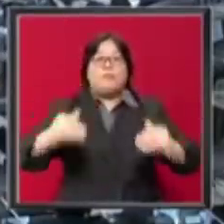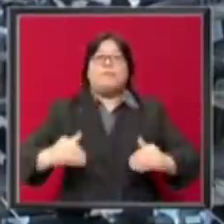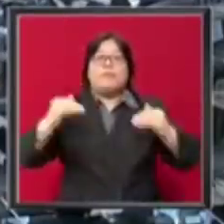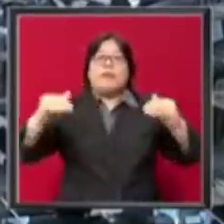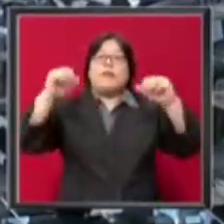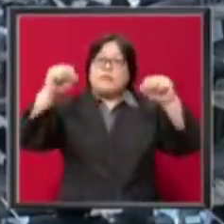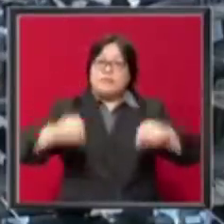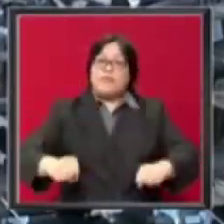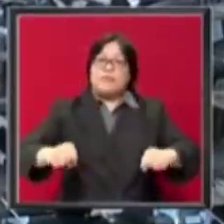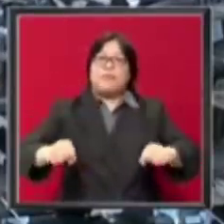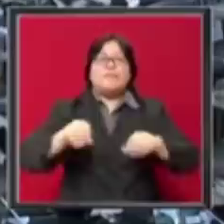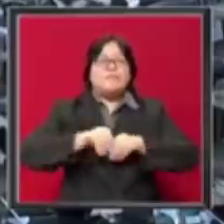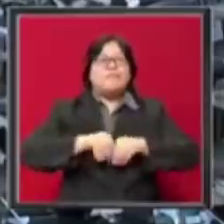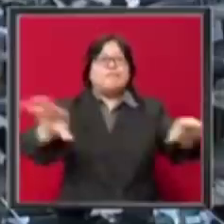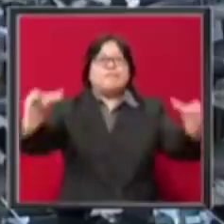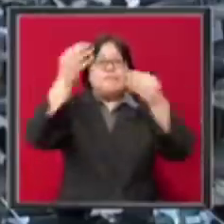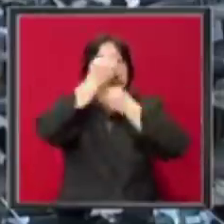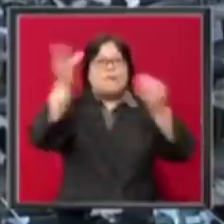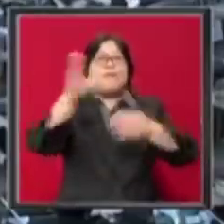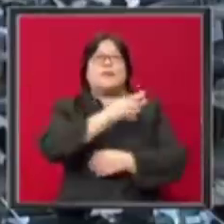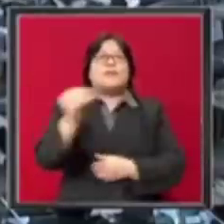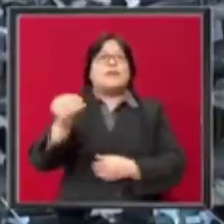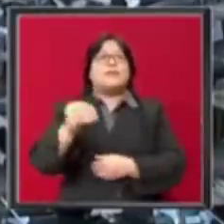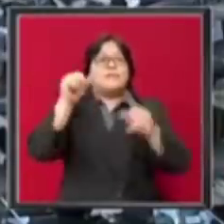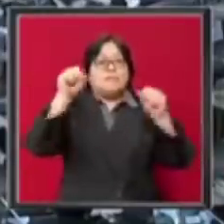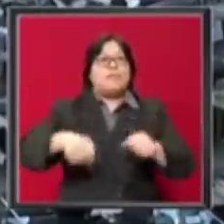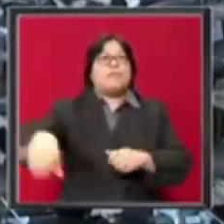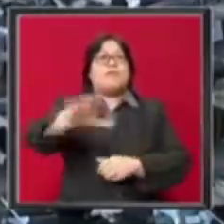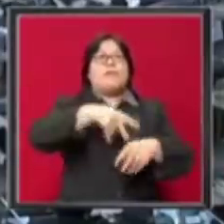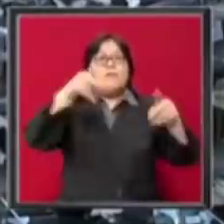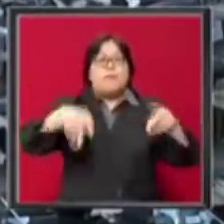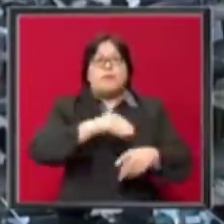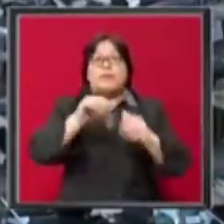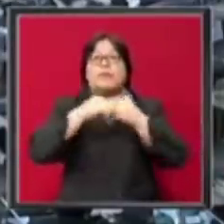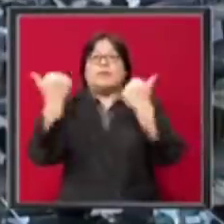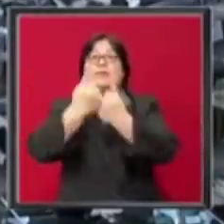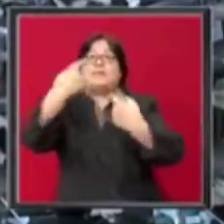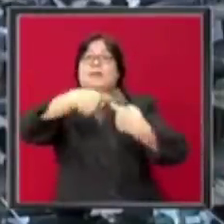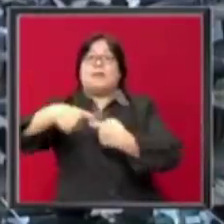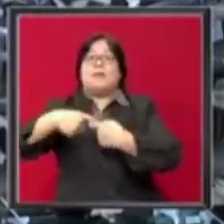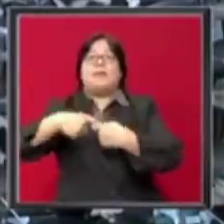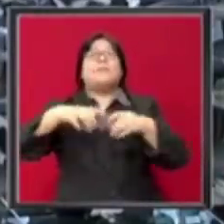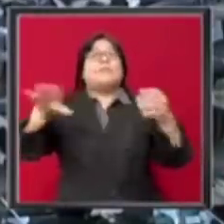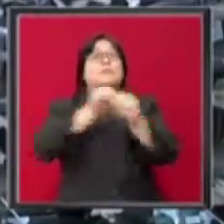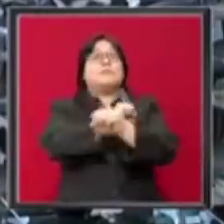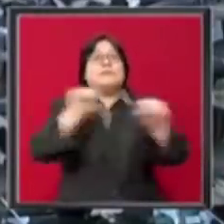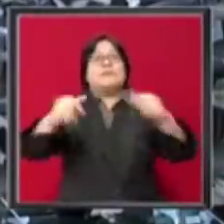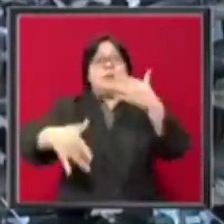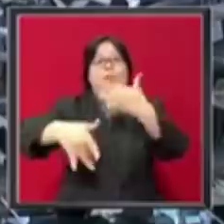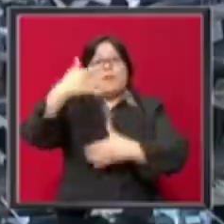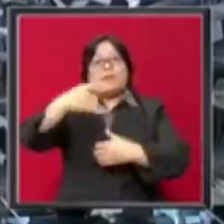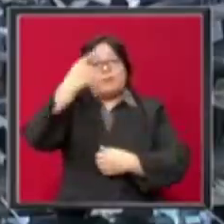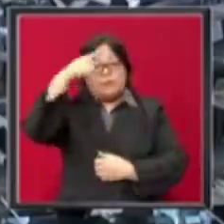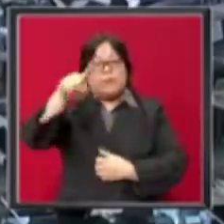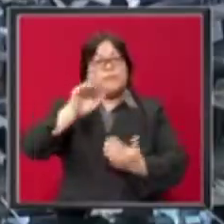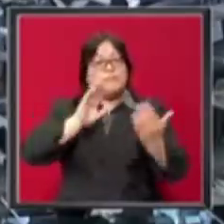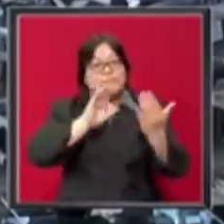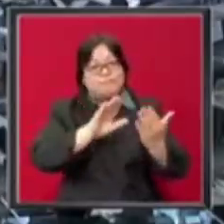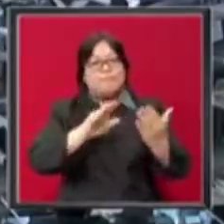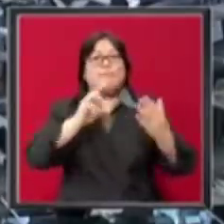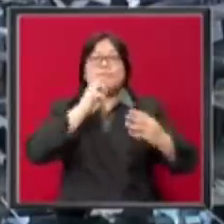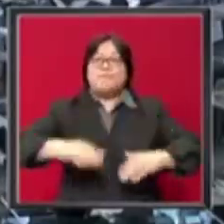dalil, salah tak? Salah. Dalil, compound. Rakyat, penjara, denda.